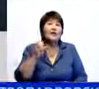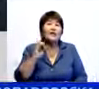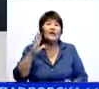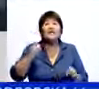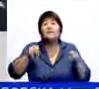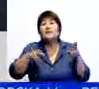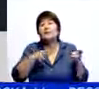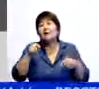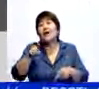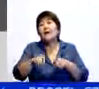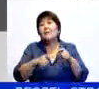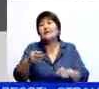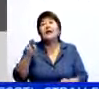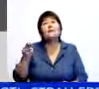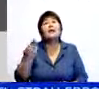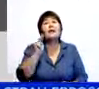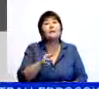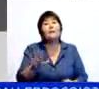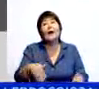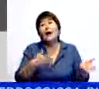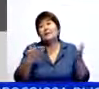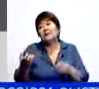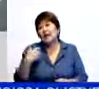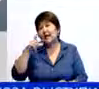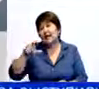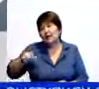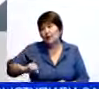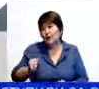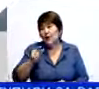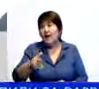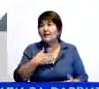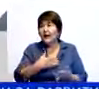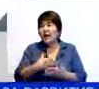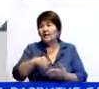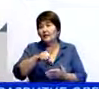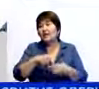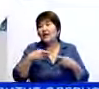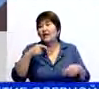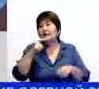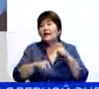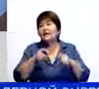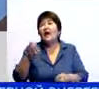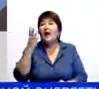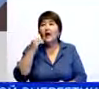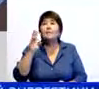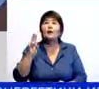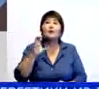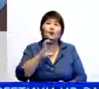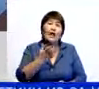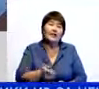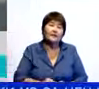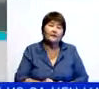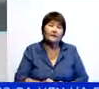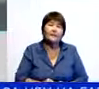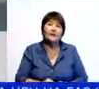специально приехала на марафон из Петропавловска по приглашению кызылординских друзей. Она активная участница разных забегов в Алматы и в Нур-Султане. Здесь